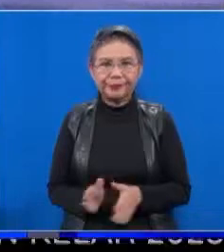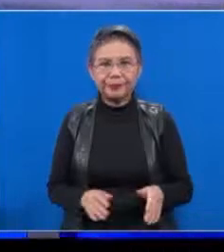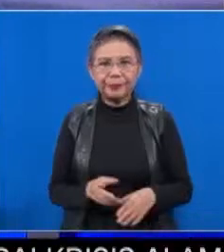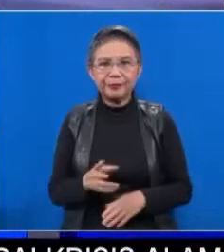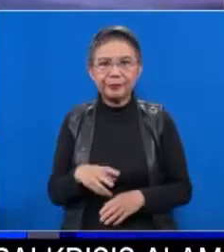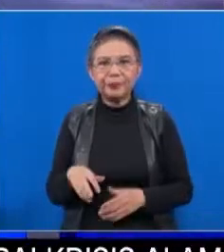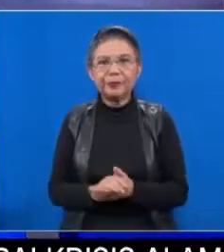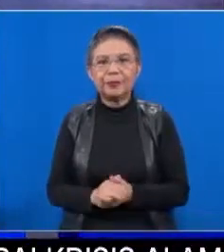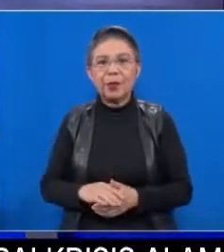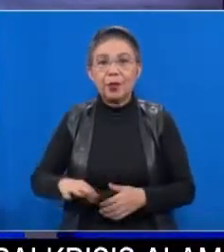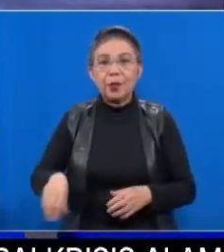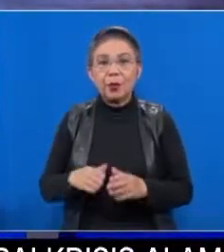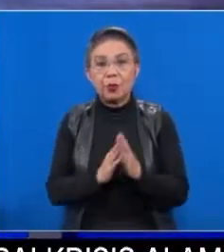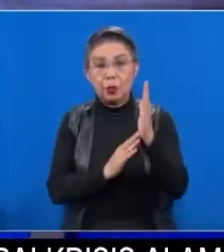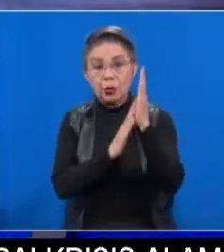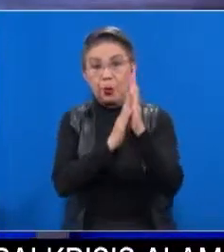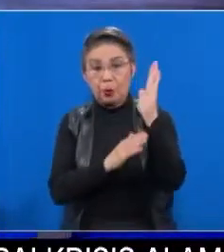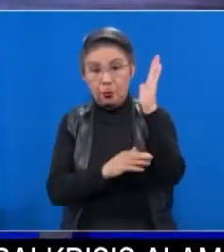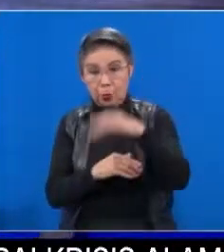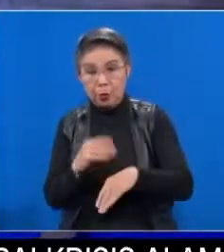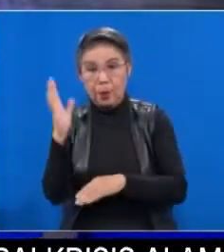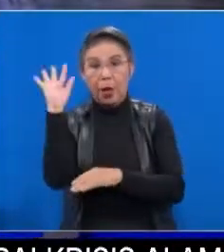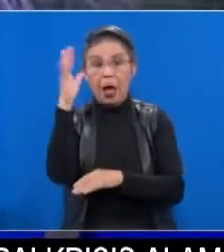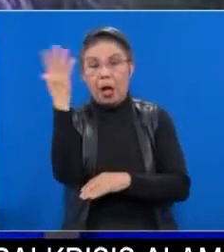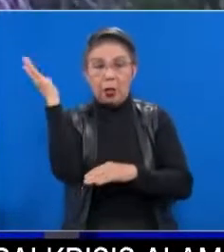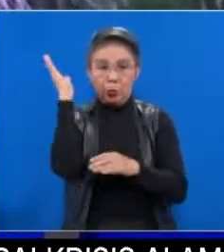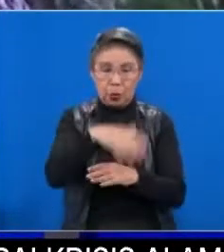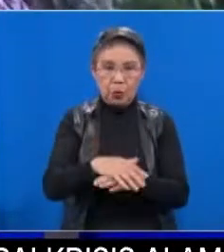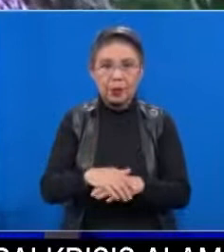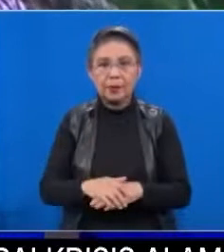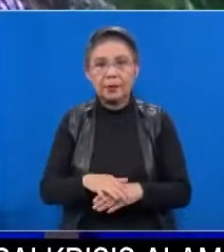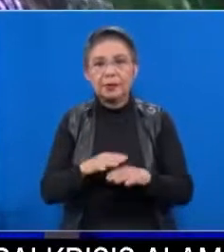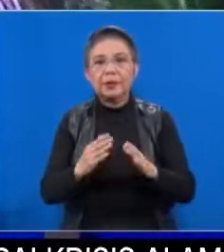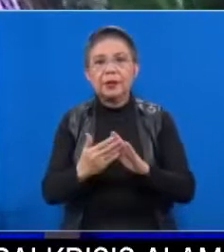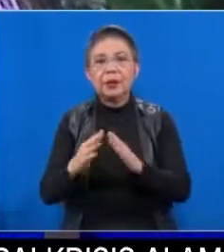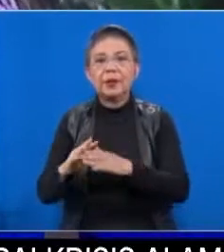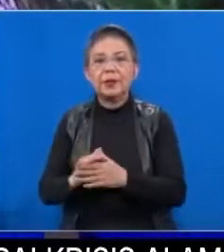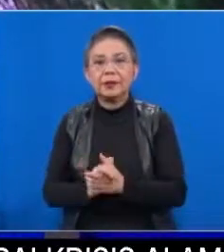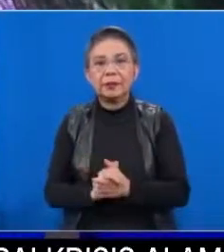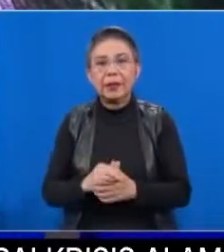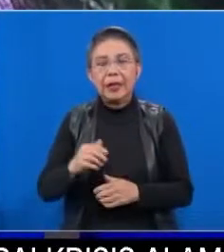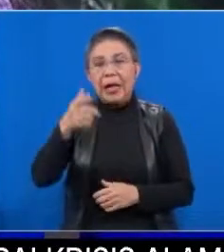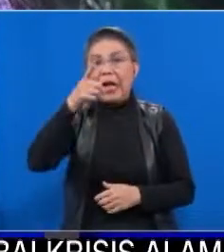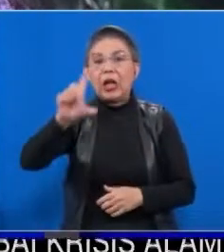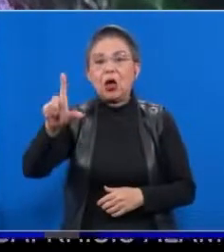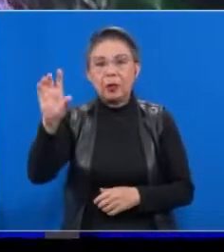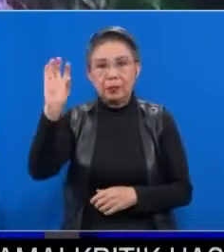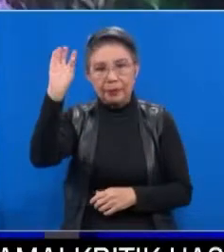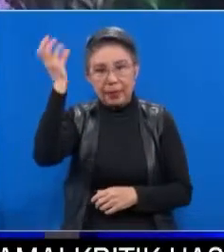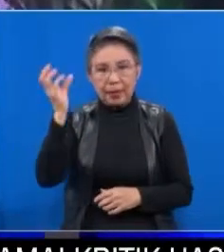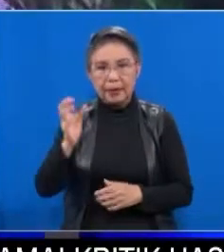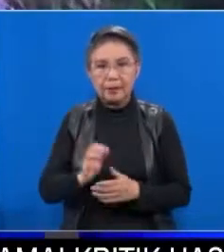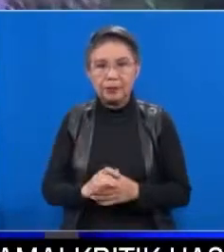Puluhan rumah warga dan tembok sekolah rusak tertimpa pohon setelah angin kencang menerjang permukiman warga di kawasan Legok, Tangerang,